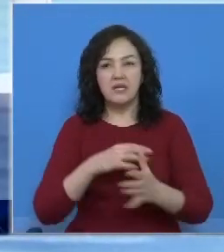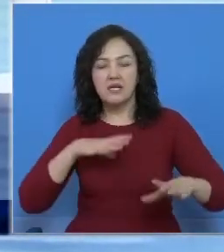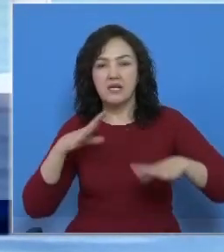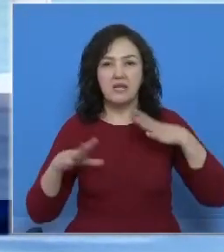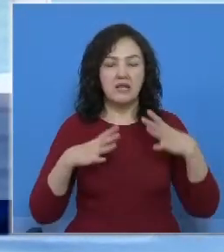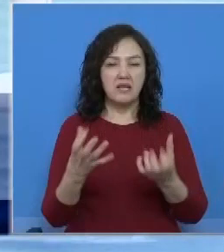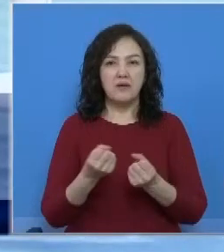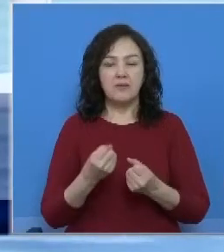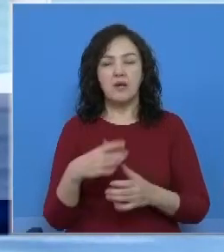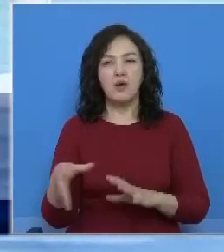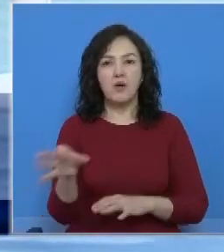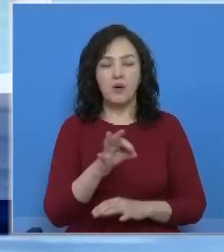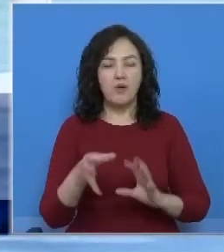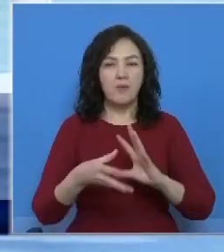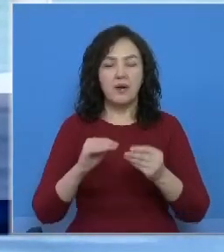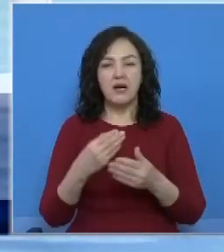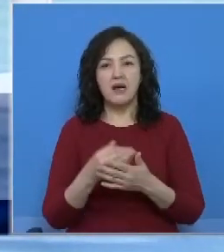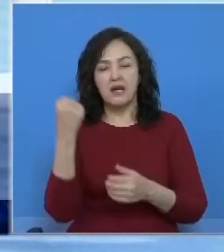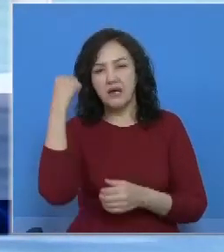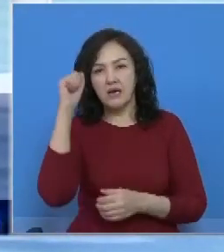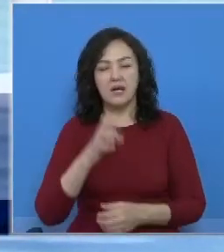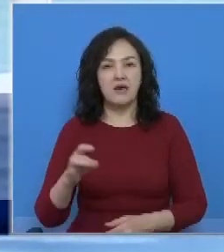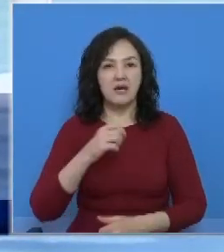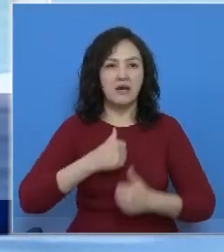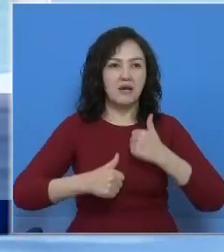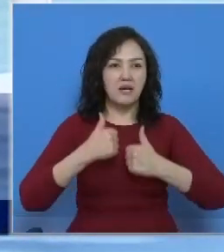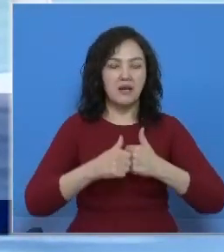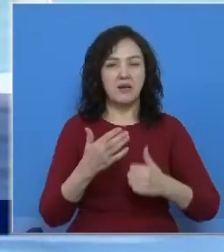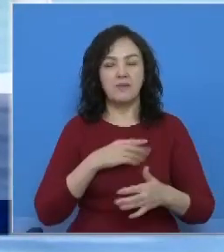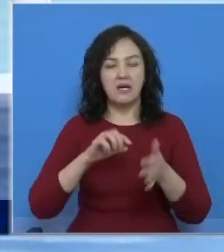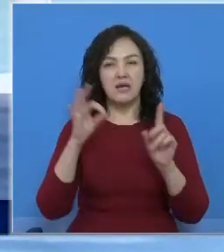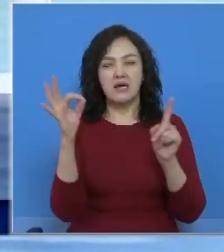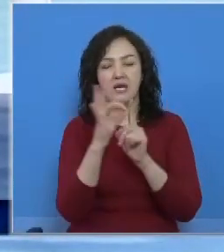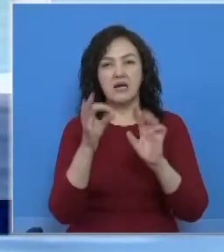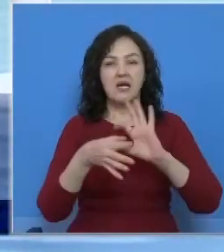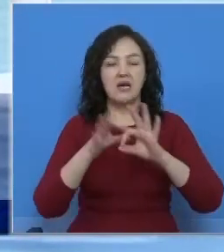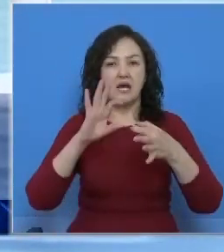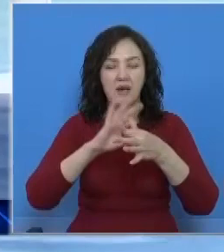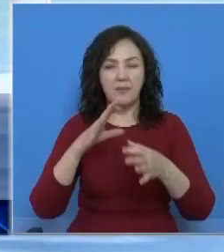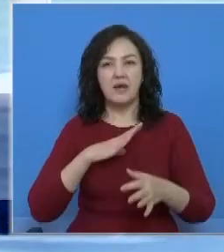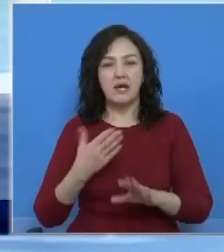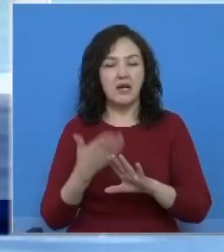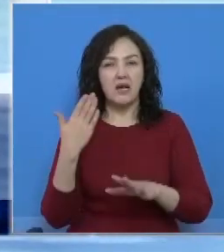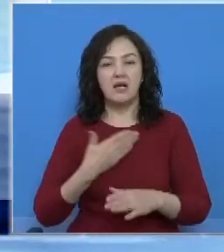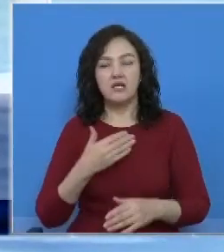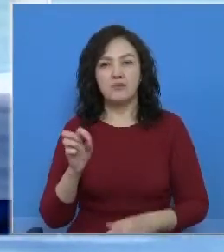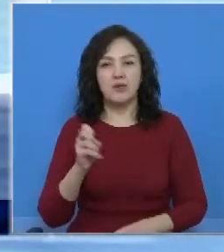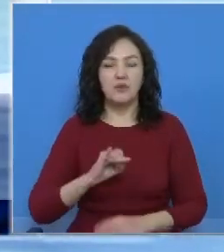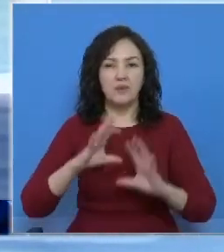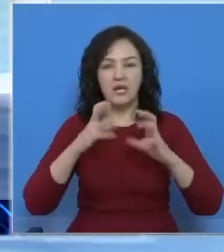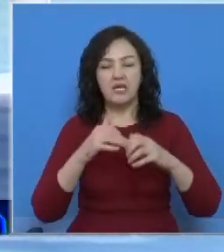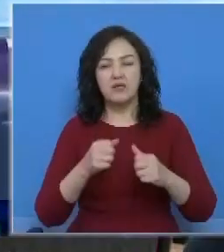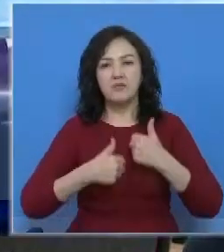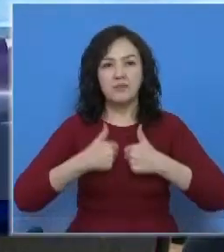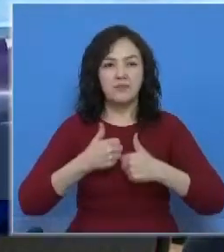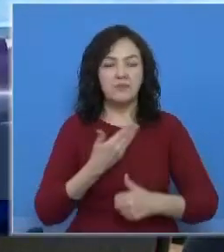я стал чемпионом области и призером разных республиканских соревнований моя цель Олимпиада до этого хочу покорить азиатские и мировые